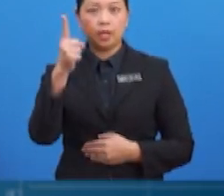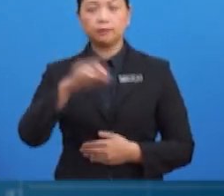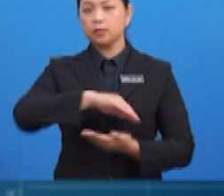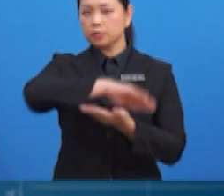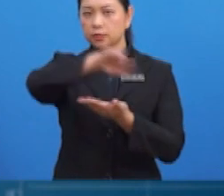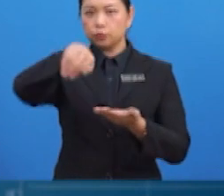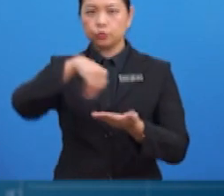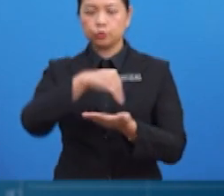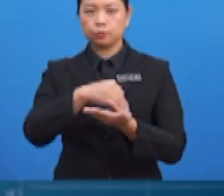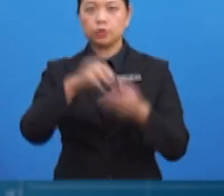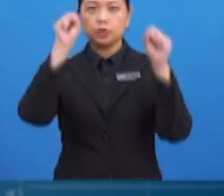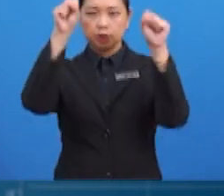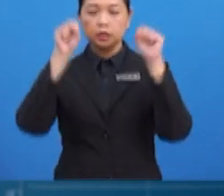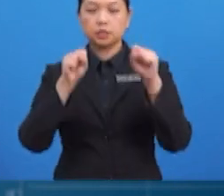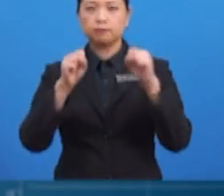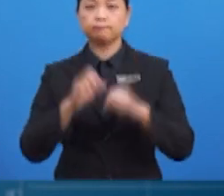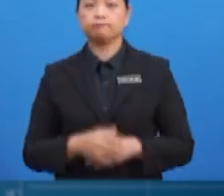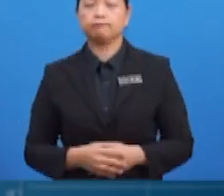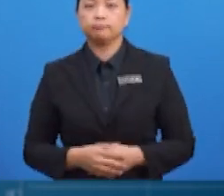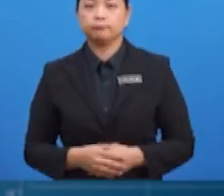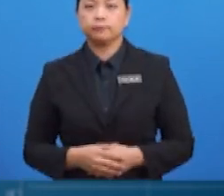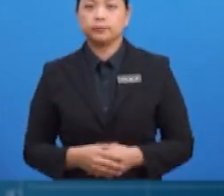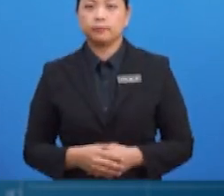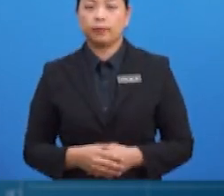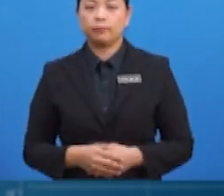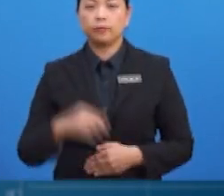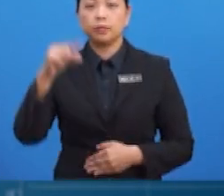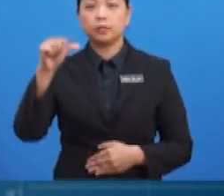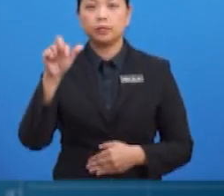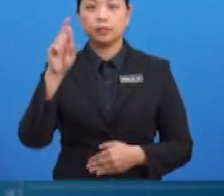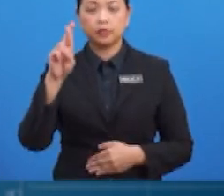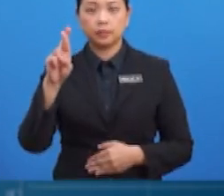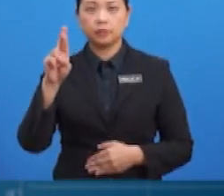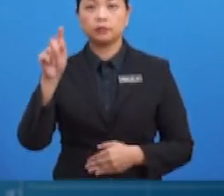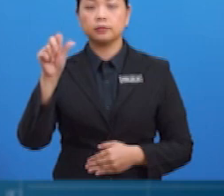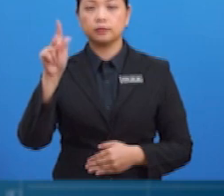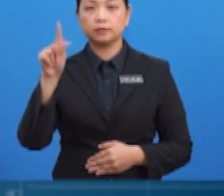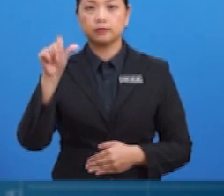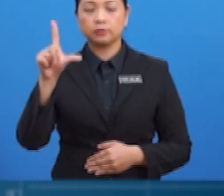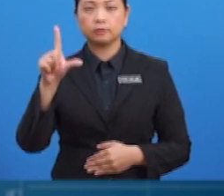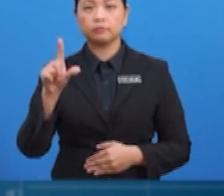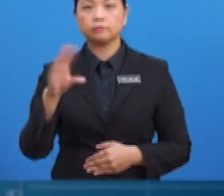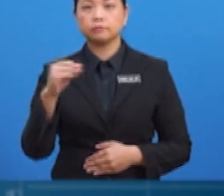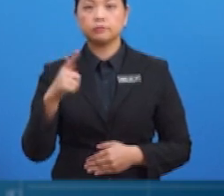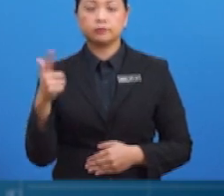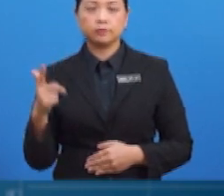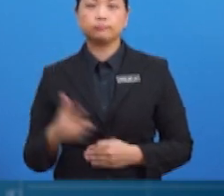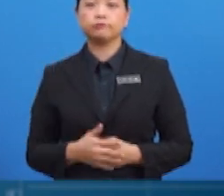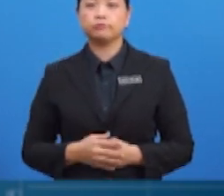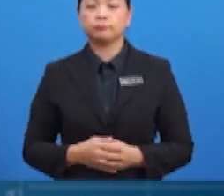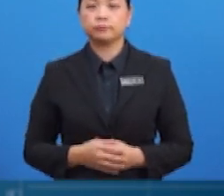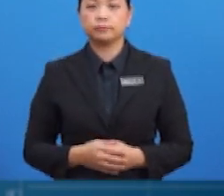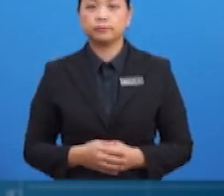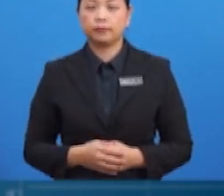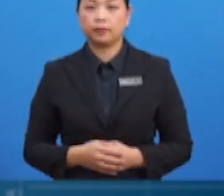memahami semua jenis sistem mekanikal iaitu gear, takal dan tali sawat,